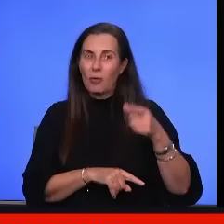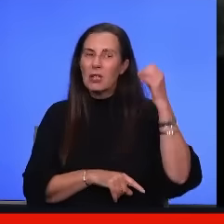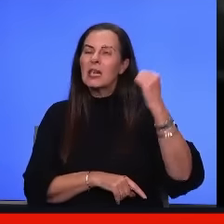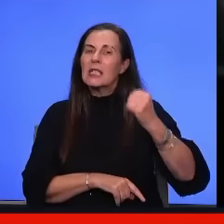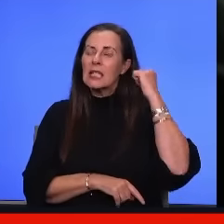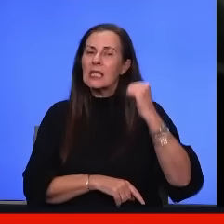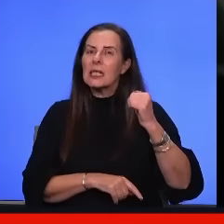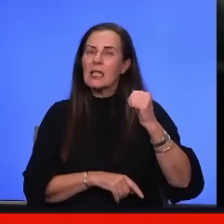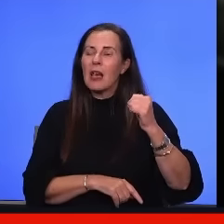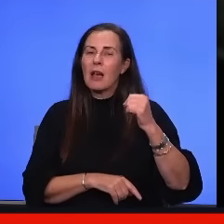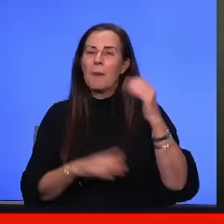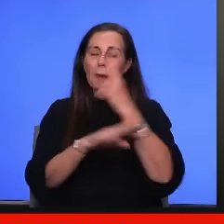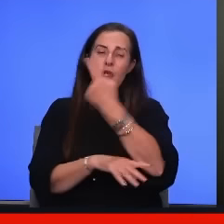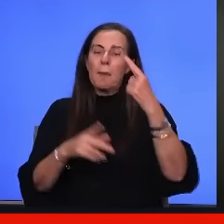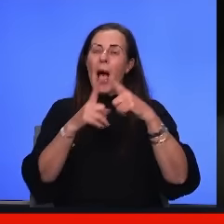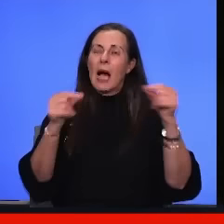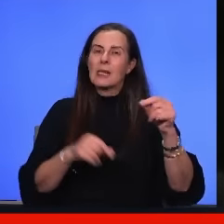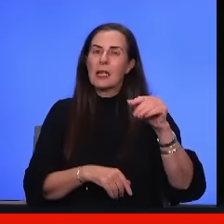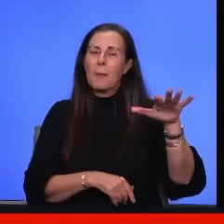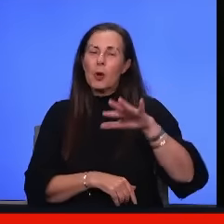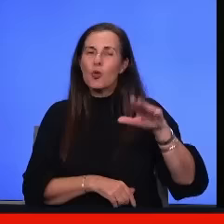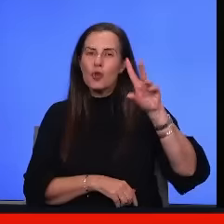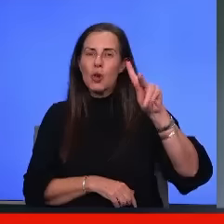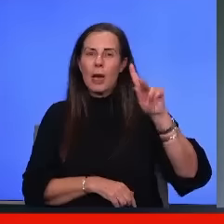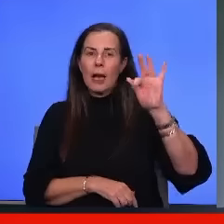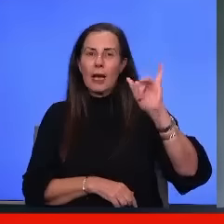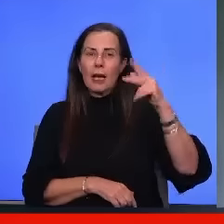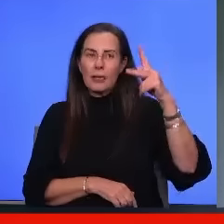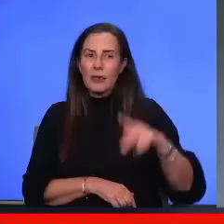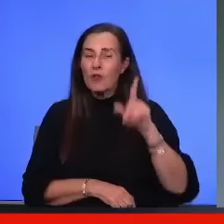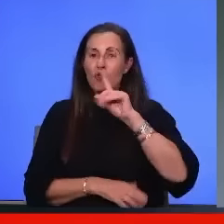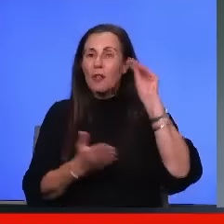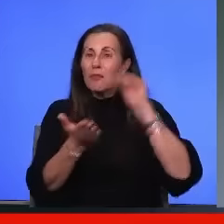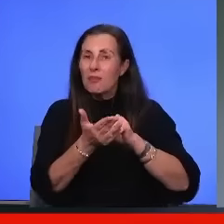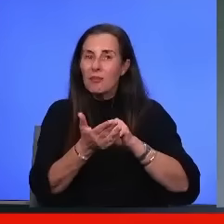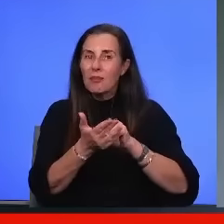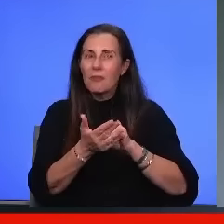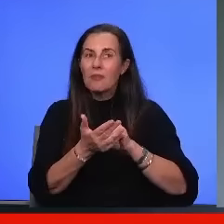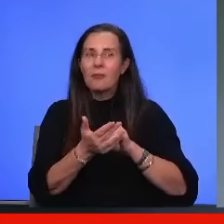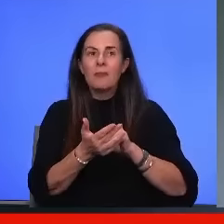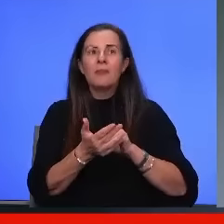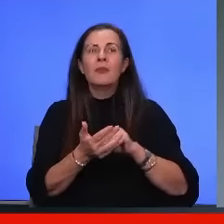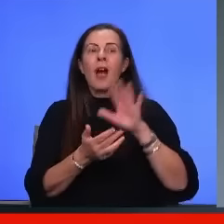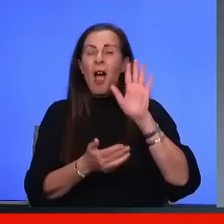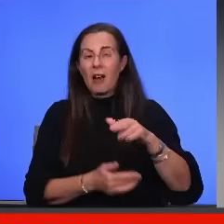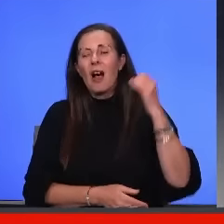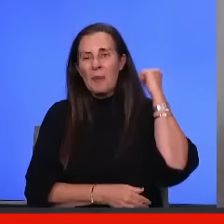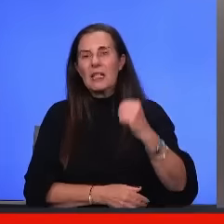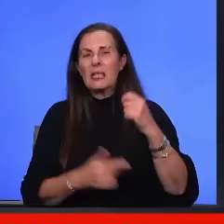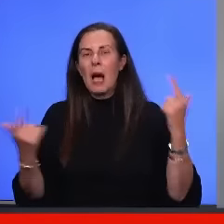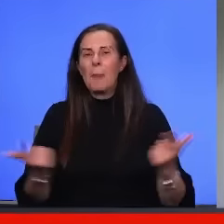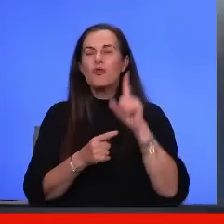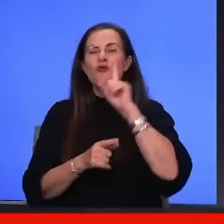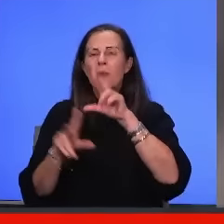בידי מחבל מעזה בגוש קטיף. גיגי, שנקרא על שמו, חווה גורל דומה כשנרצח במסיבה,